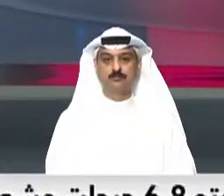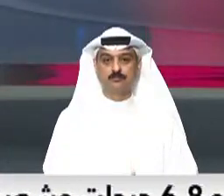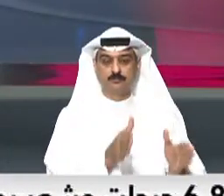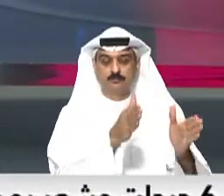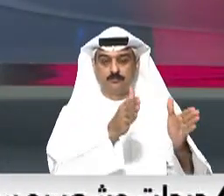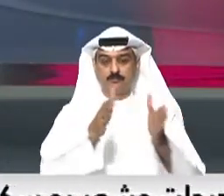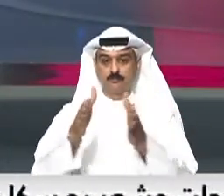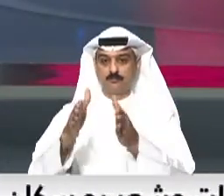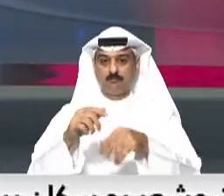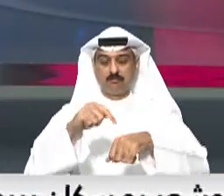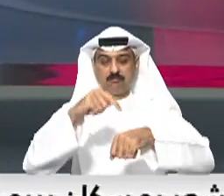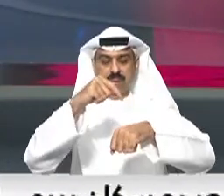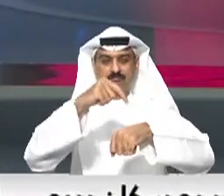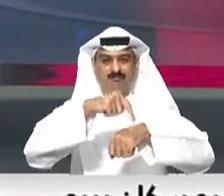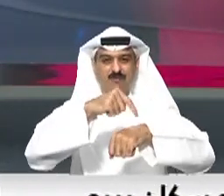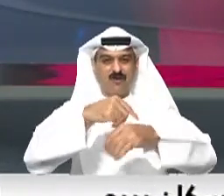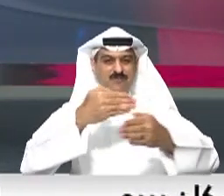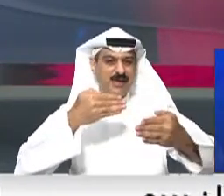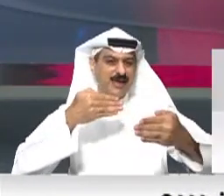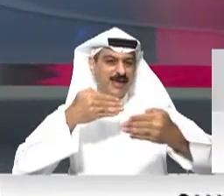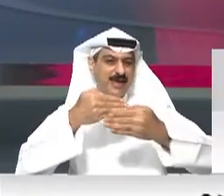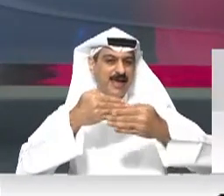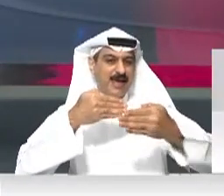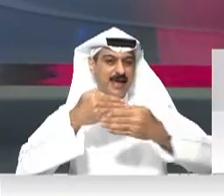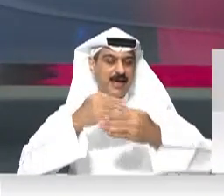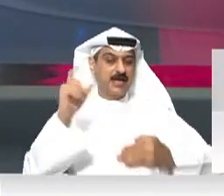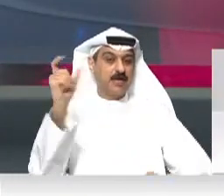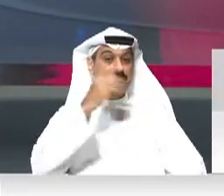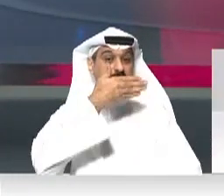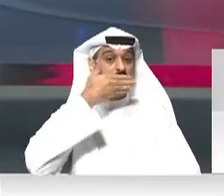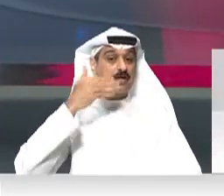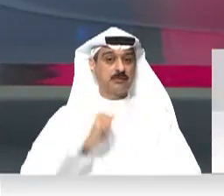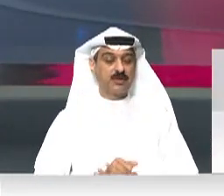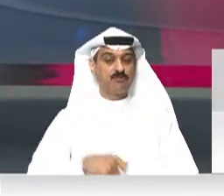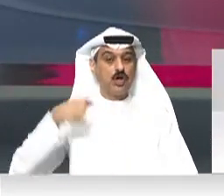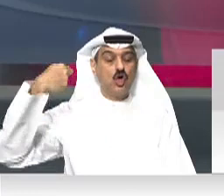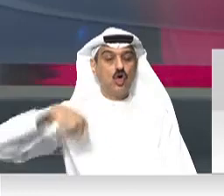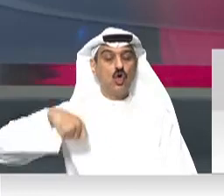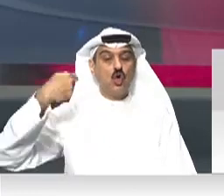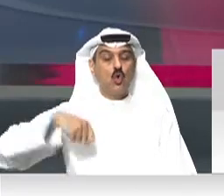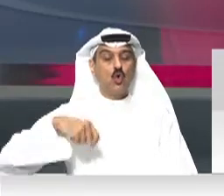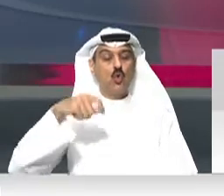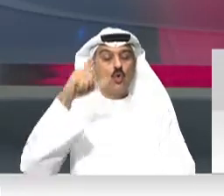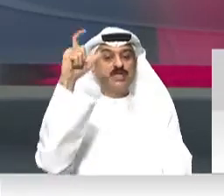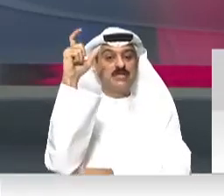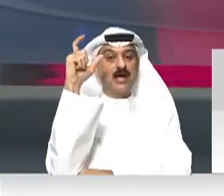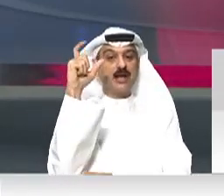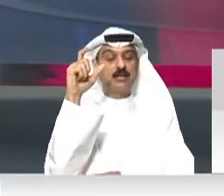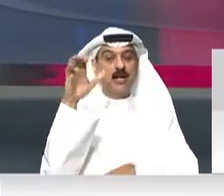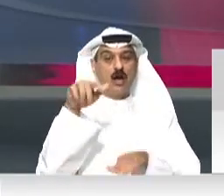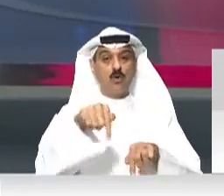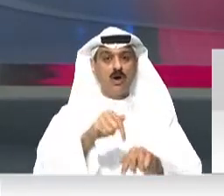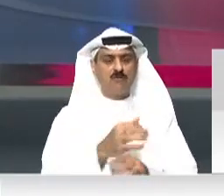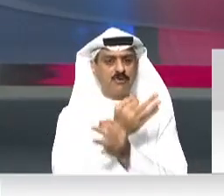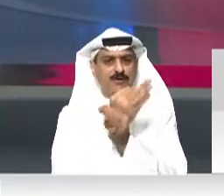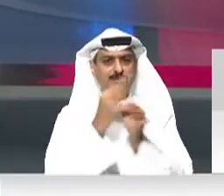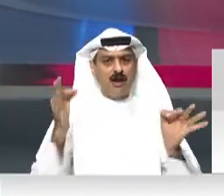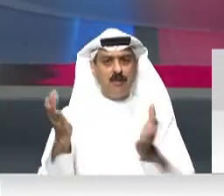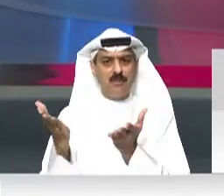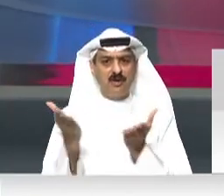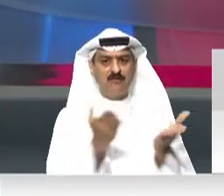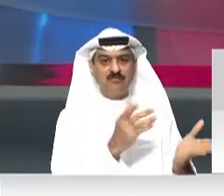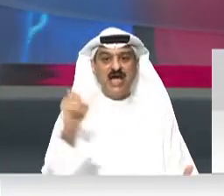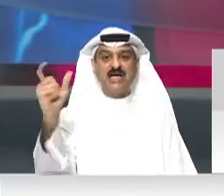مع قرب حلول شهر رمضان المبارك، تستعد وزارة الأوقاف والشؤون الإسلامية بكل إداراتها لاستقبال